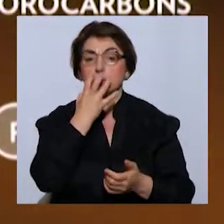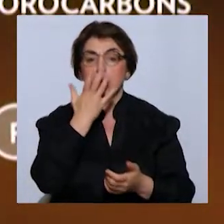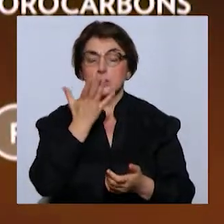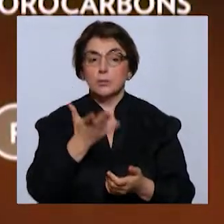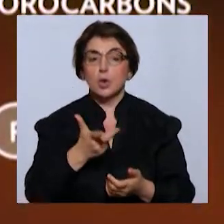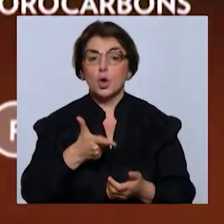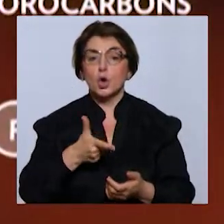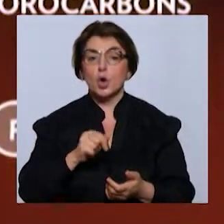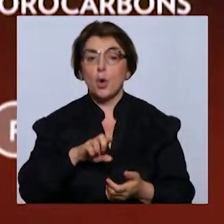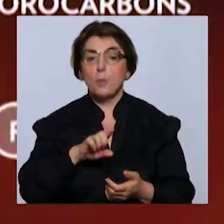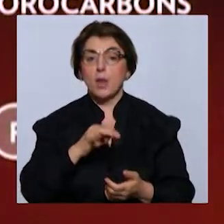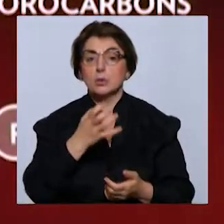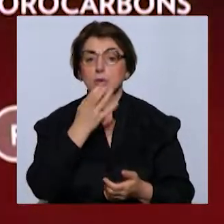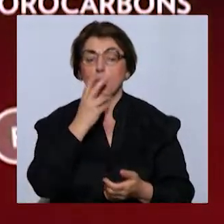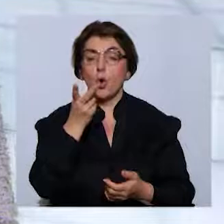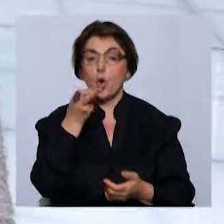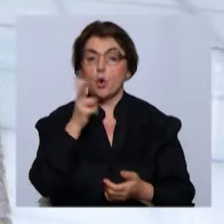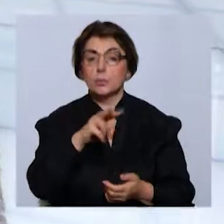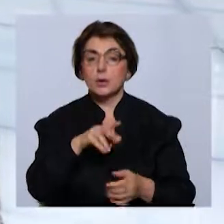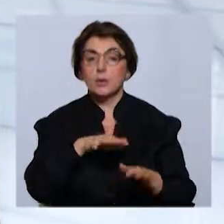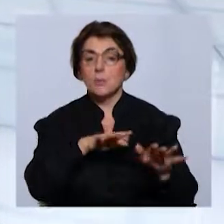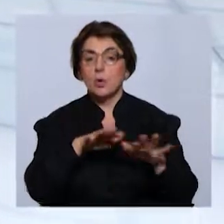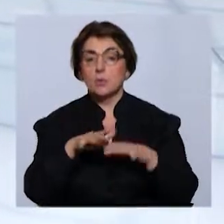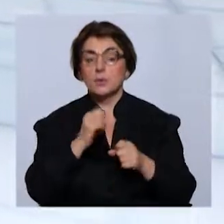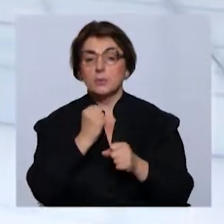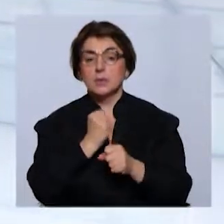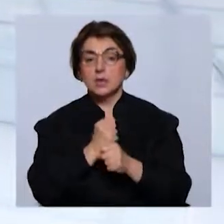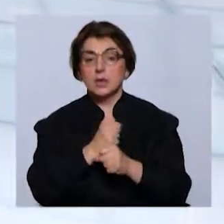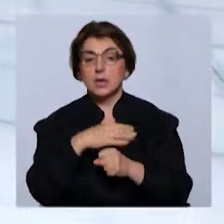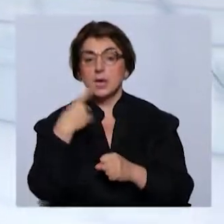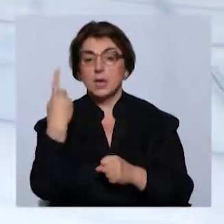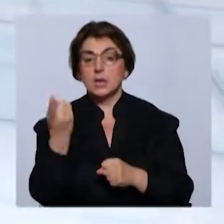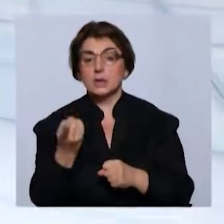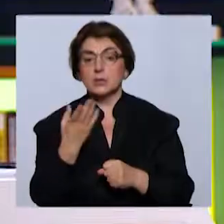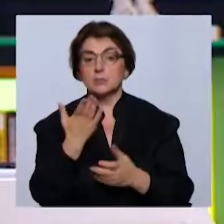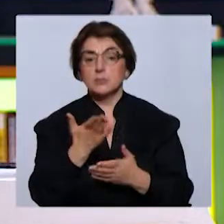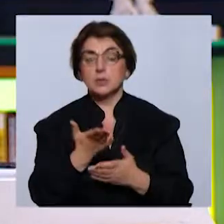Გლობალურ დათბობაში ის ორ მხრივ ახდენს გავლენას. Ერთი, რომ